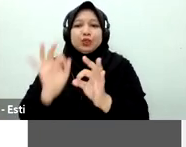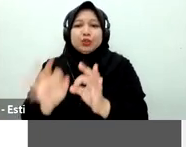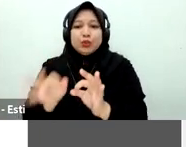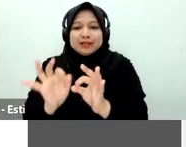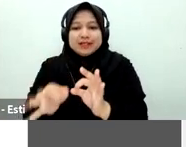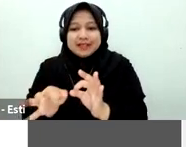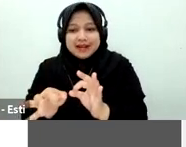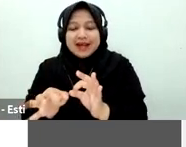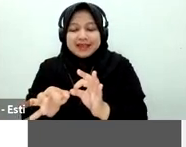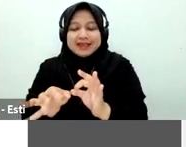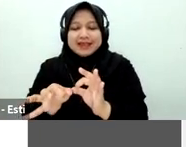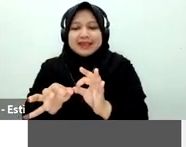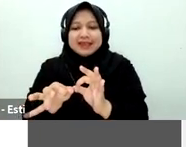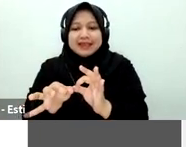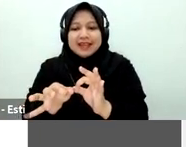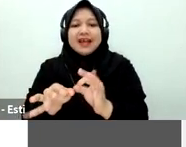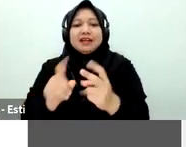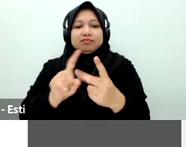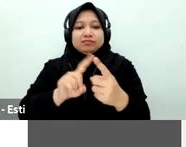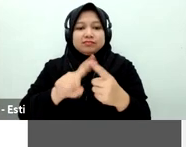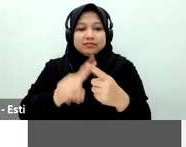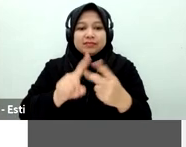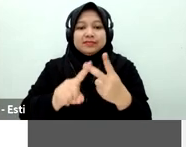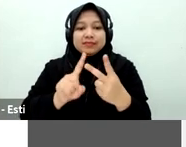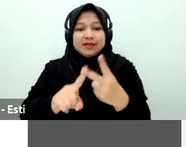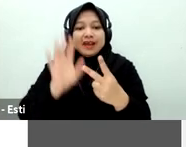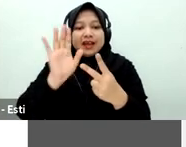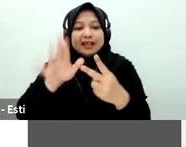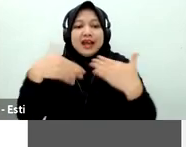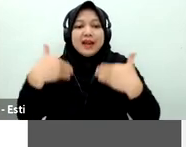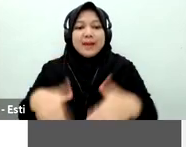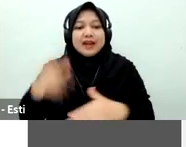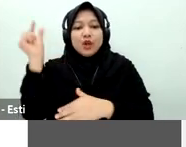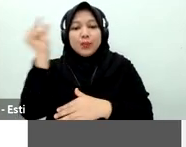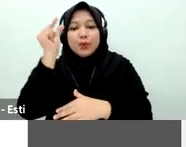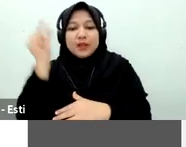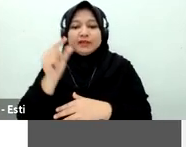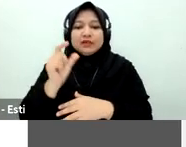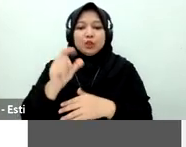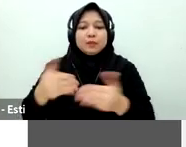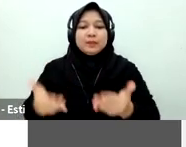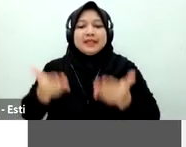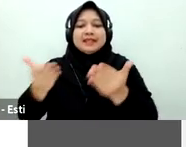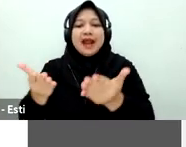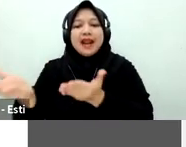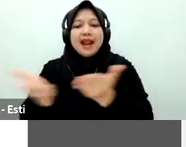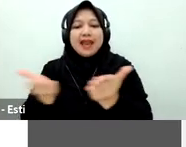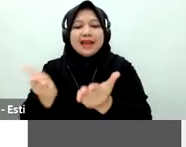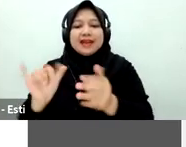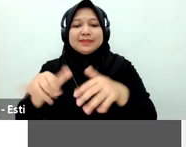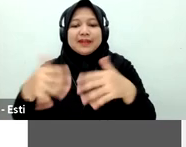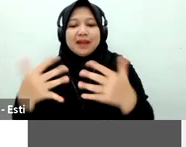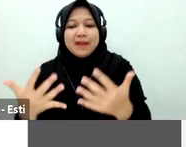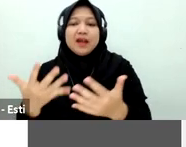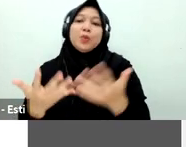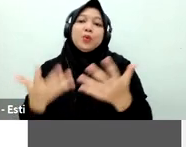kemudian Bagaimana badan publik menyikapi menyediakan usahanya itu kan sifatnya barangkali